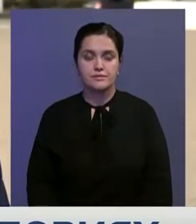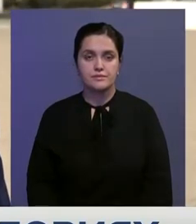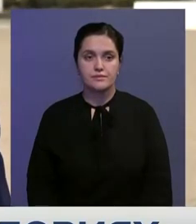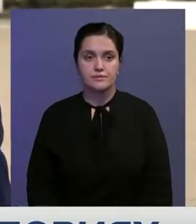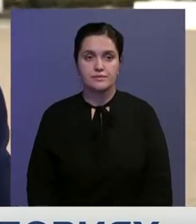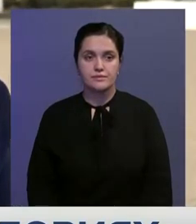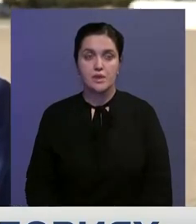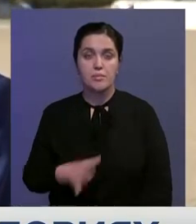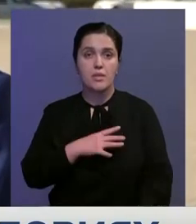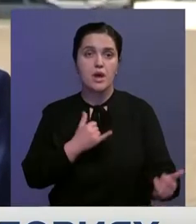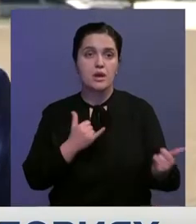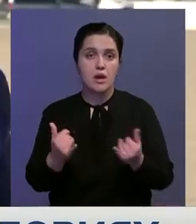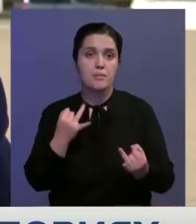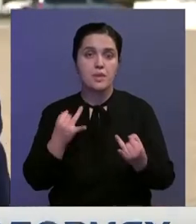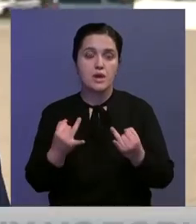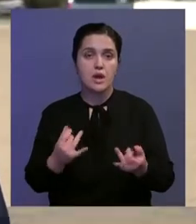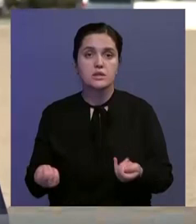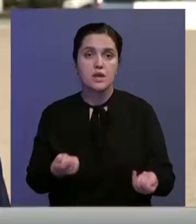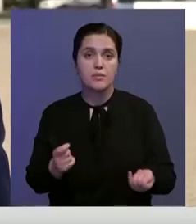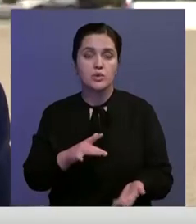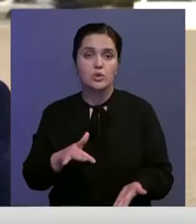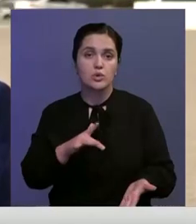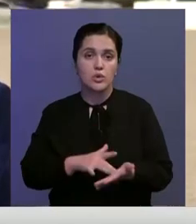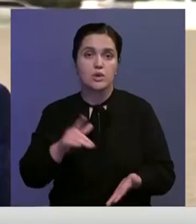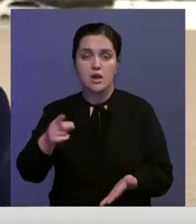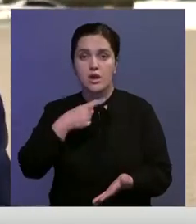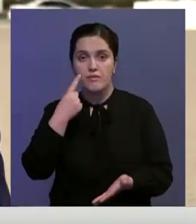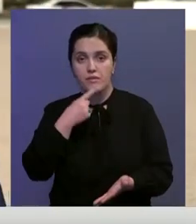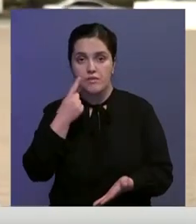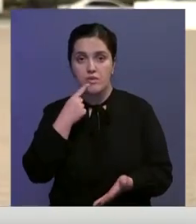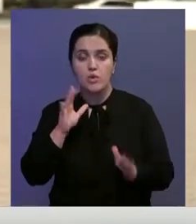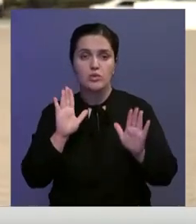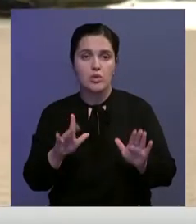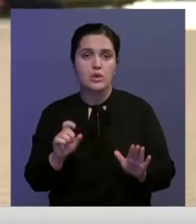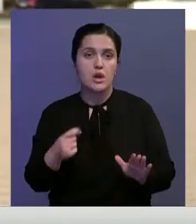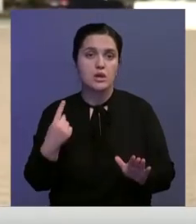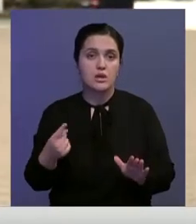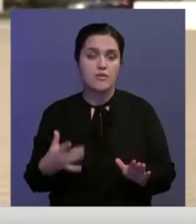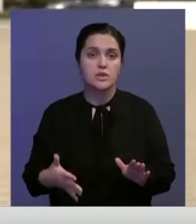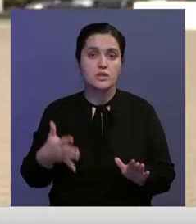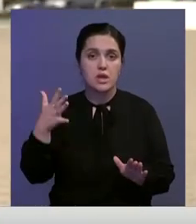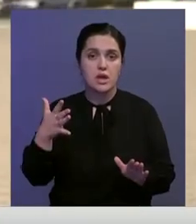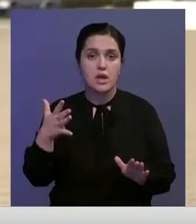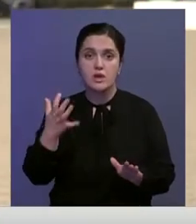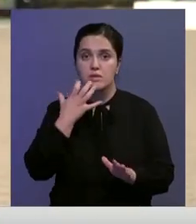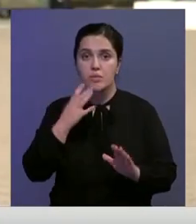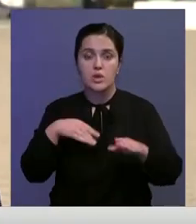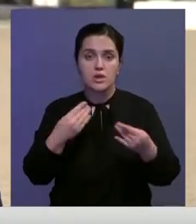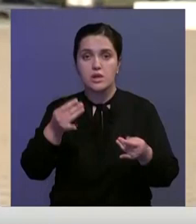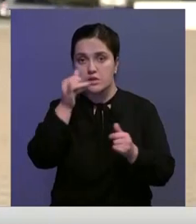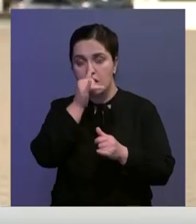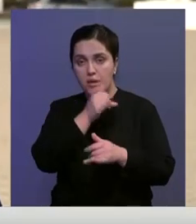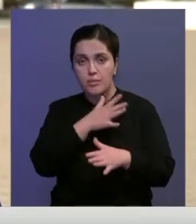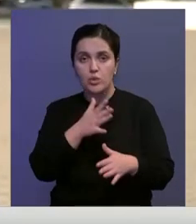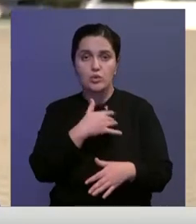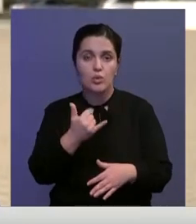Был организован переговор с акиматом города, который отметил, что только для одного здания тепло дать они не могут. То есть у